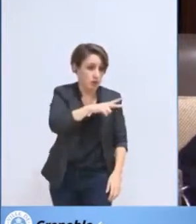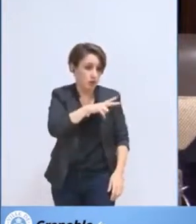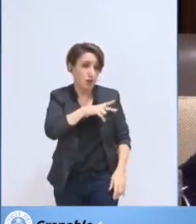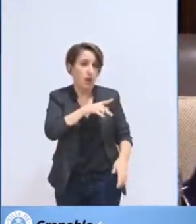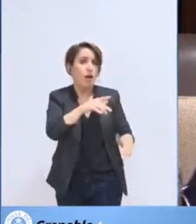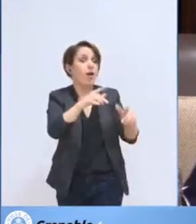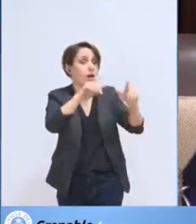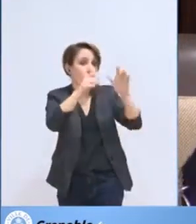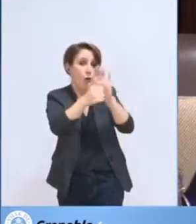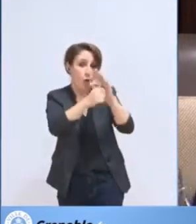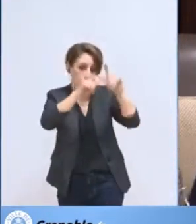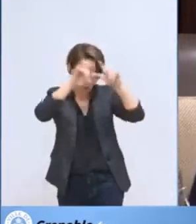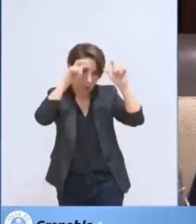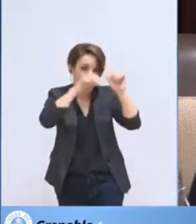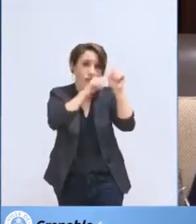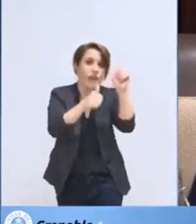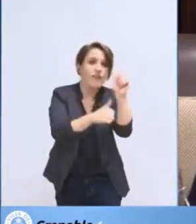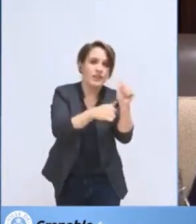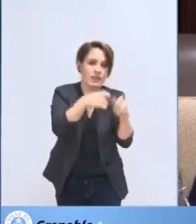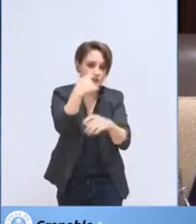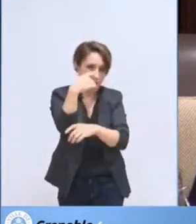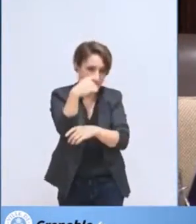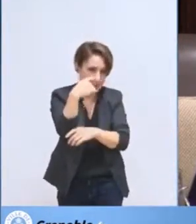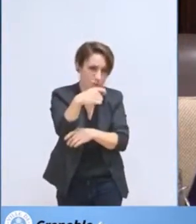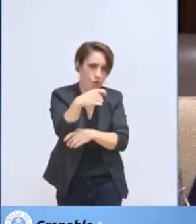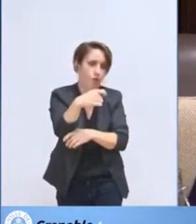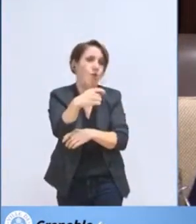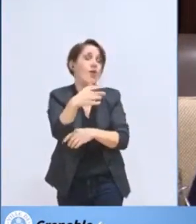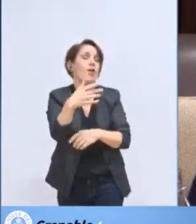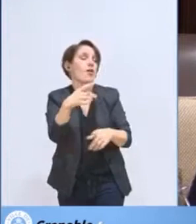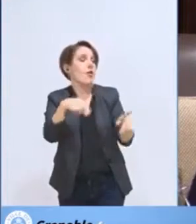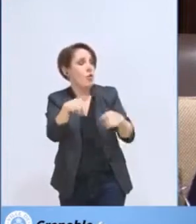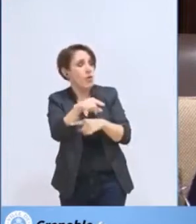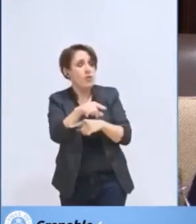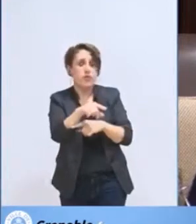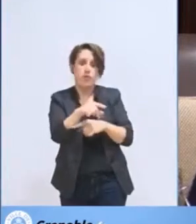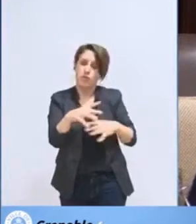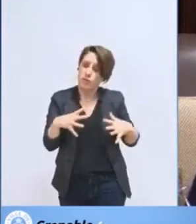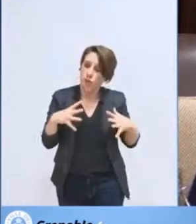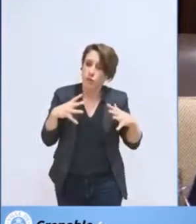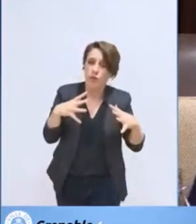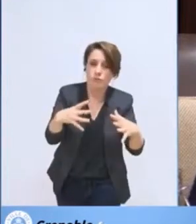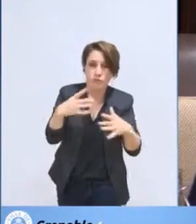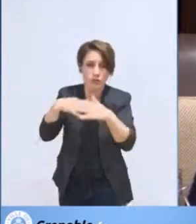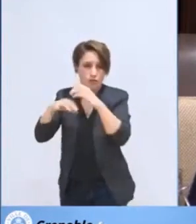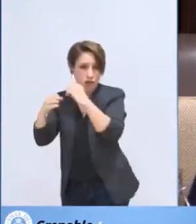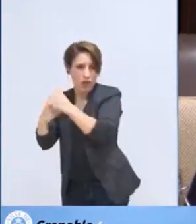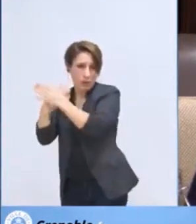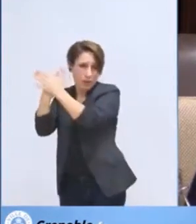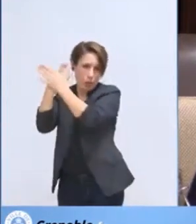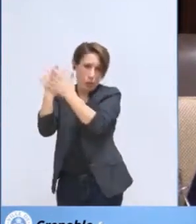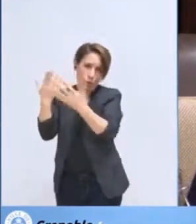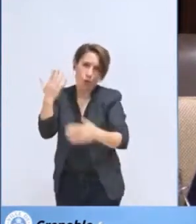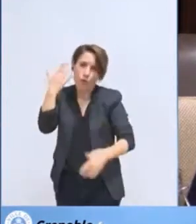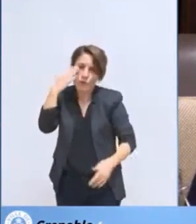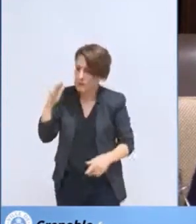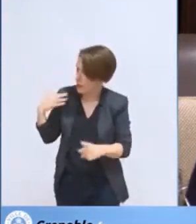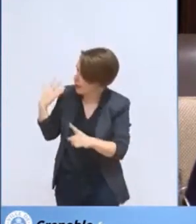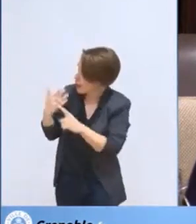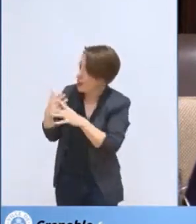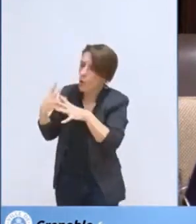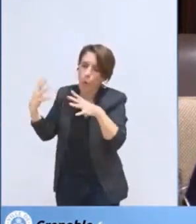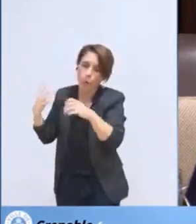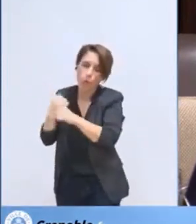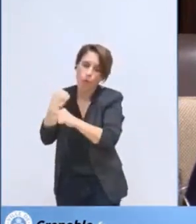vice-président, vous êtes particulièrement engagé dans cette métropole, vous savez que beaucoup de choses ont été faites